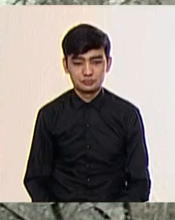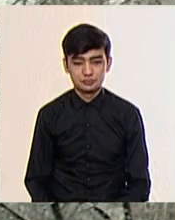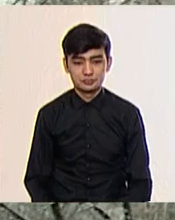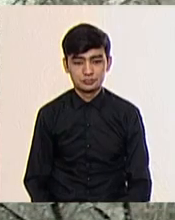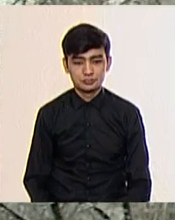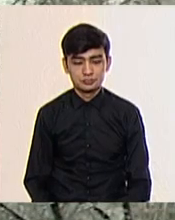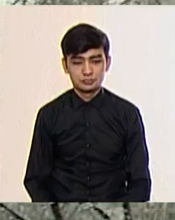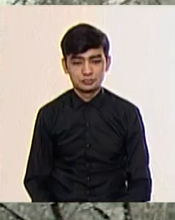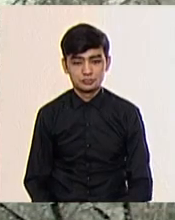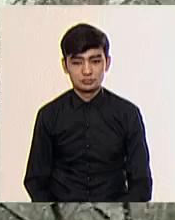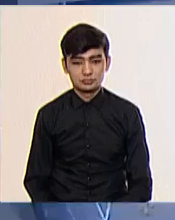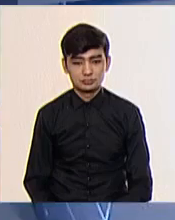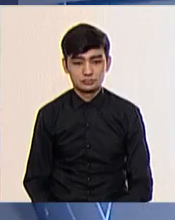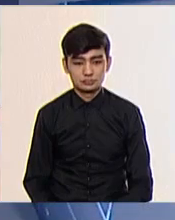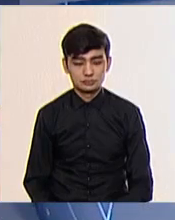Информбюро, Алматы.